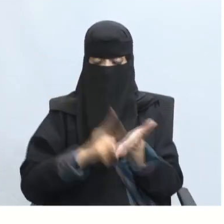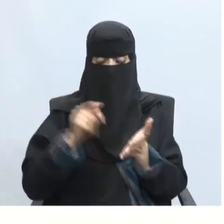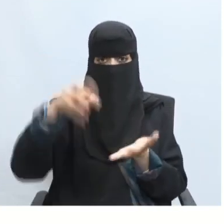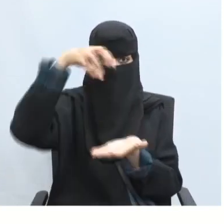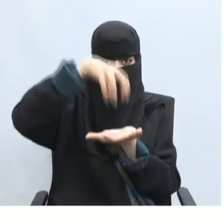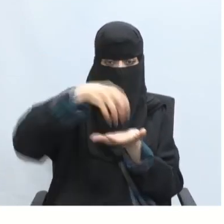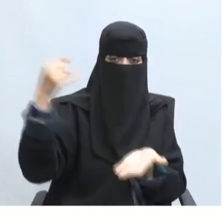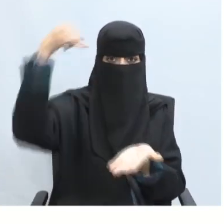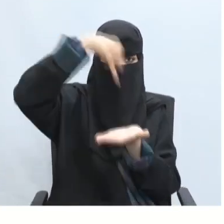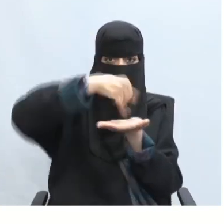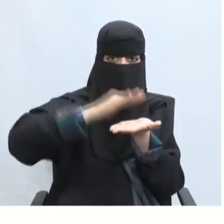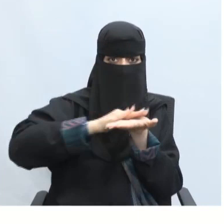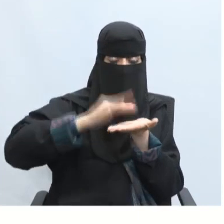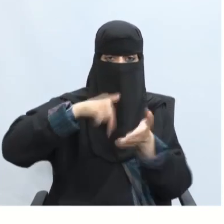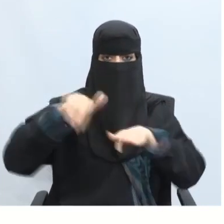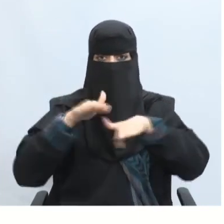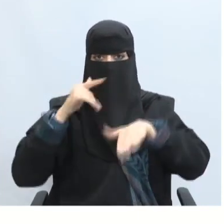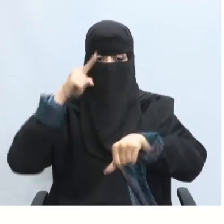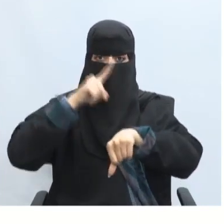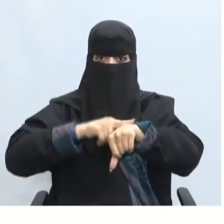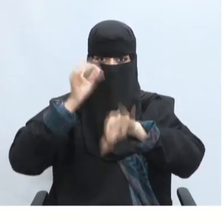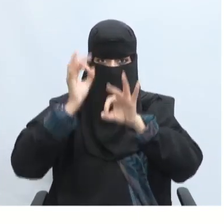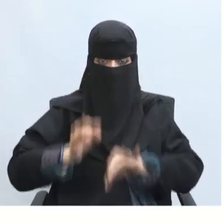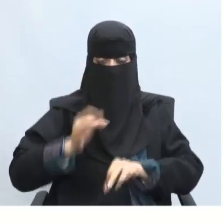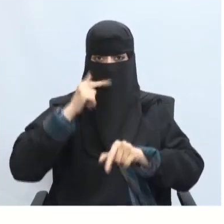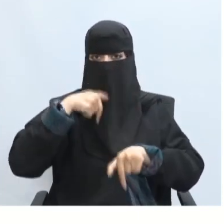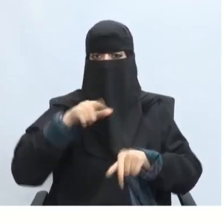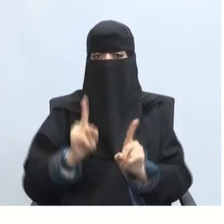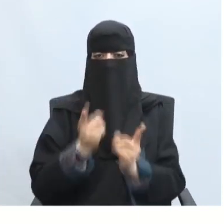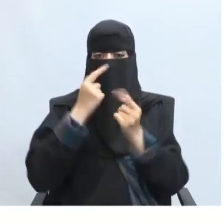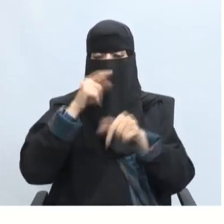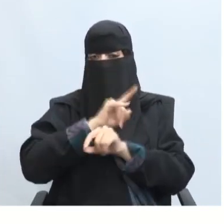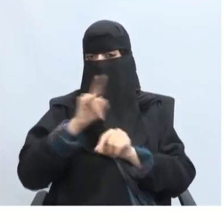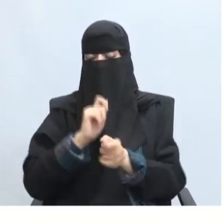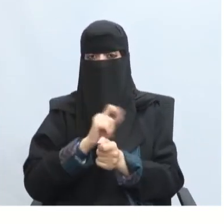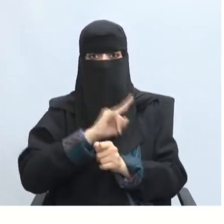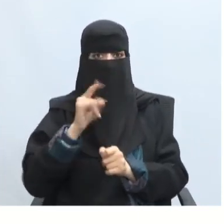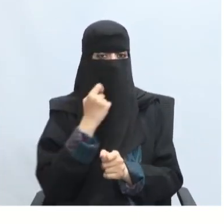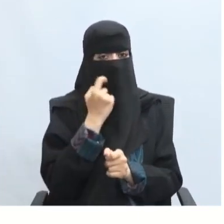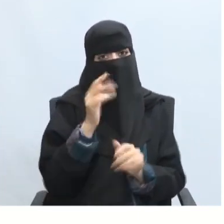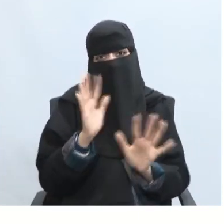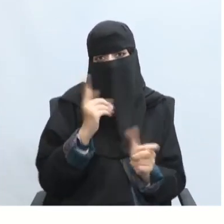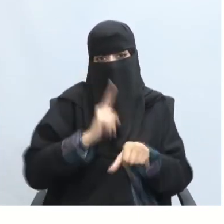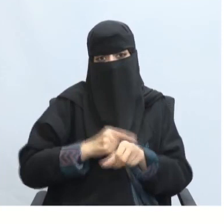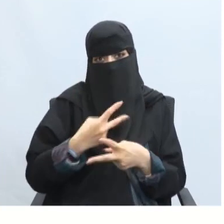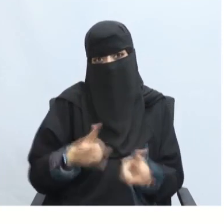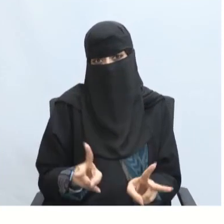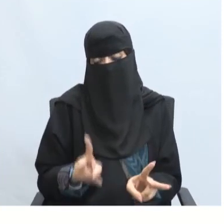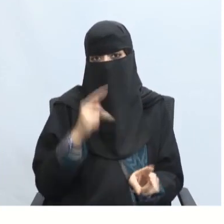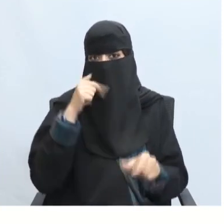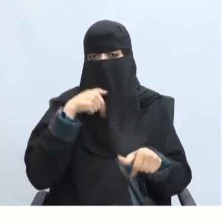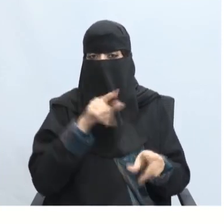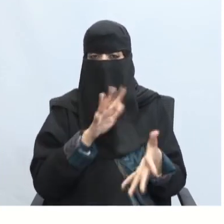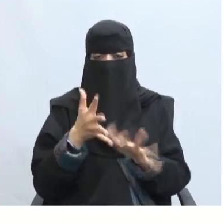موقع المركز السطحي للزلزال وقت حدوثه يكونان في البدايه غير معروفين ولكن يمكن